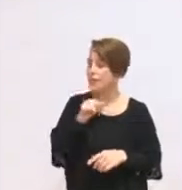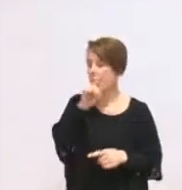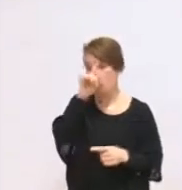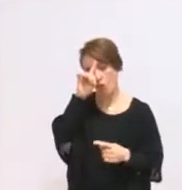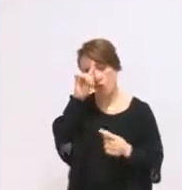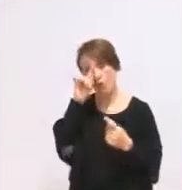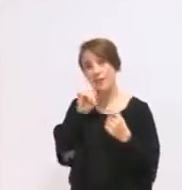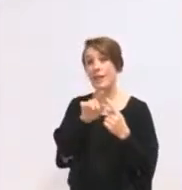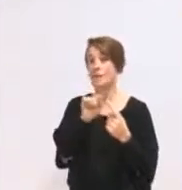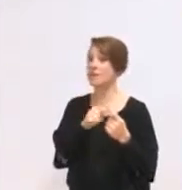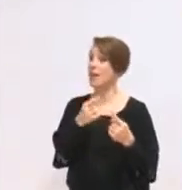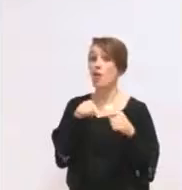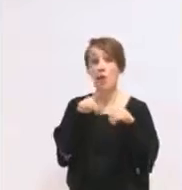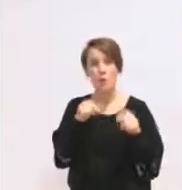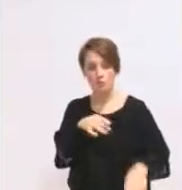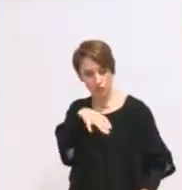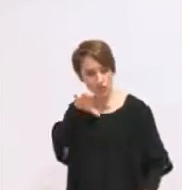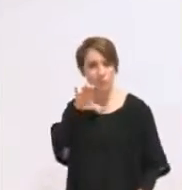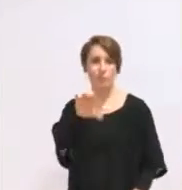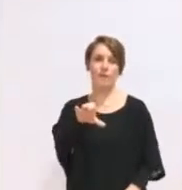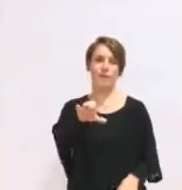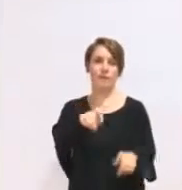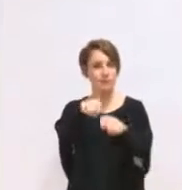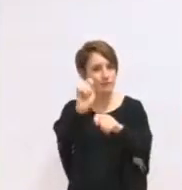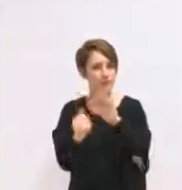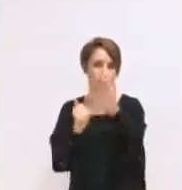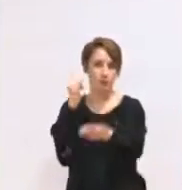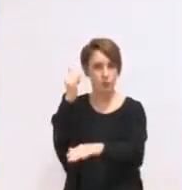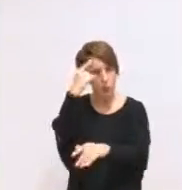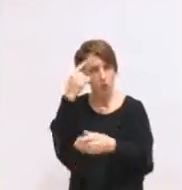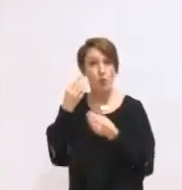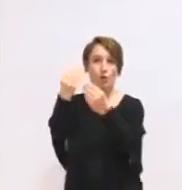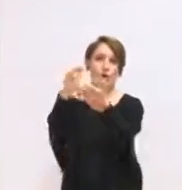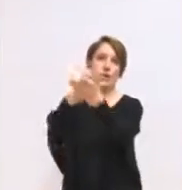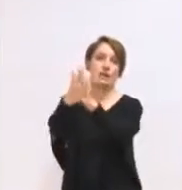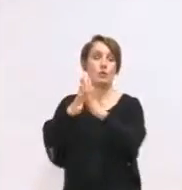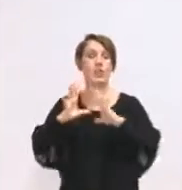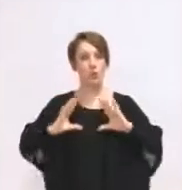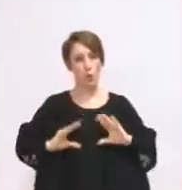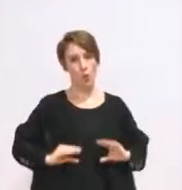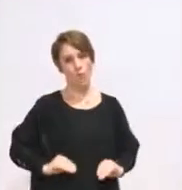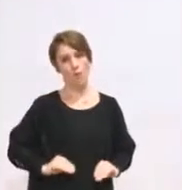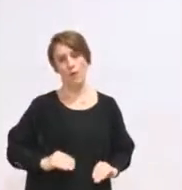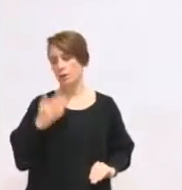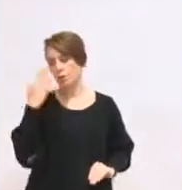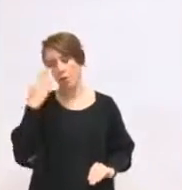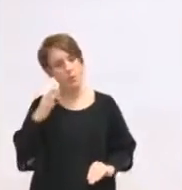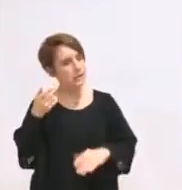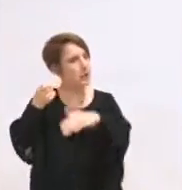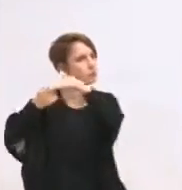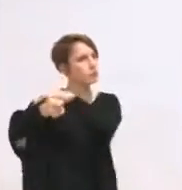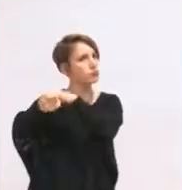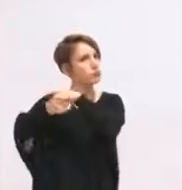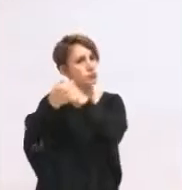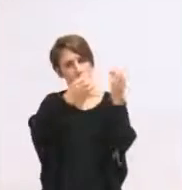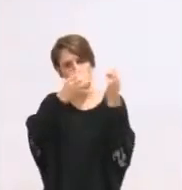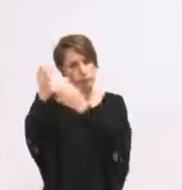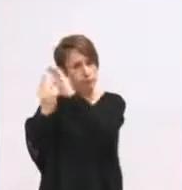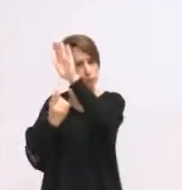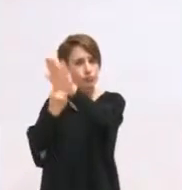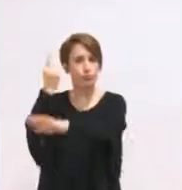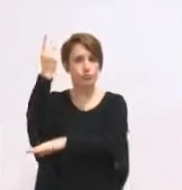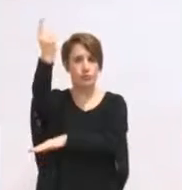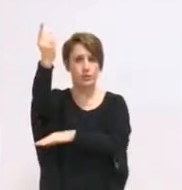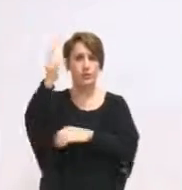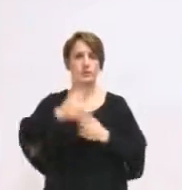pour qu'il y ait une pérennisation de ces subventions et que les associations elles soient assurées du soutien à long terme de la ville